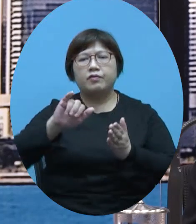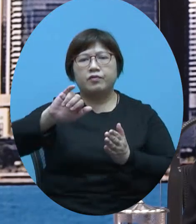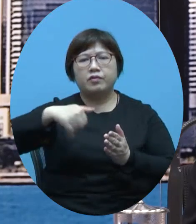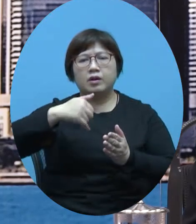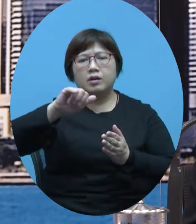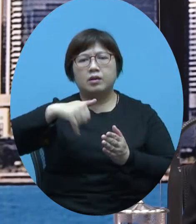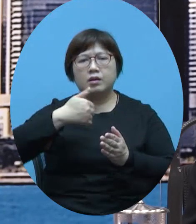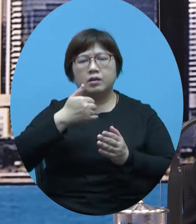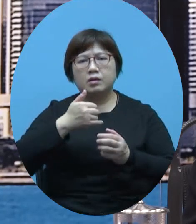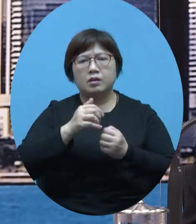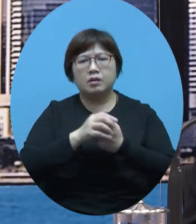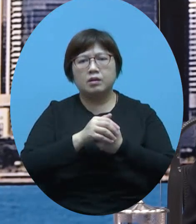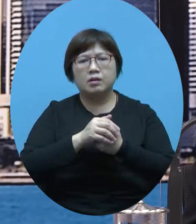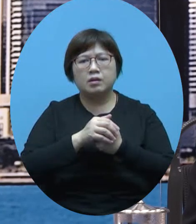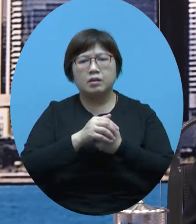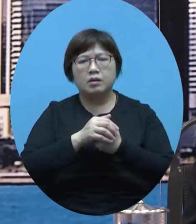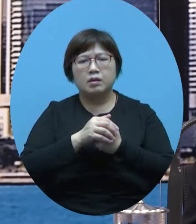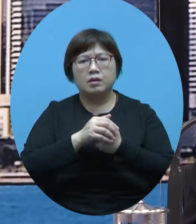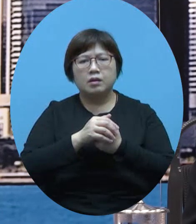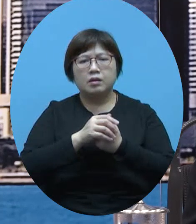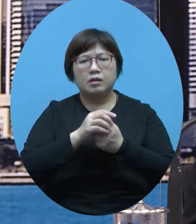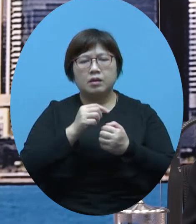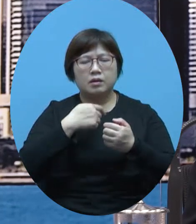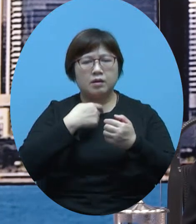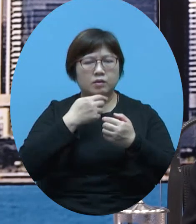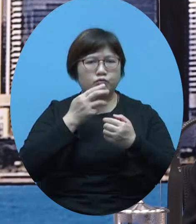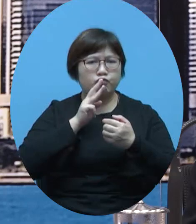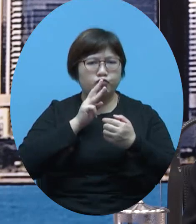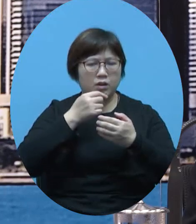士咧都可以做到嗰、那個深喉唾液嗰個